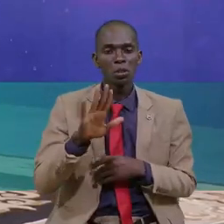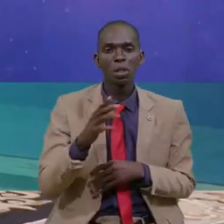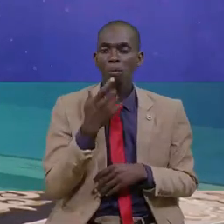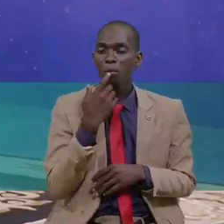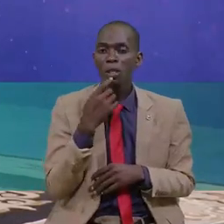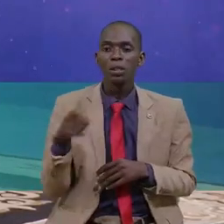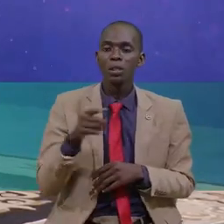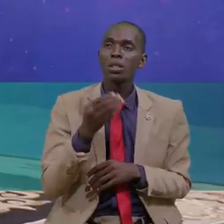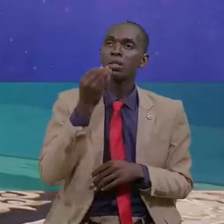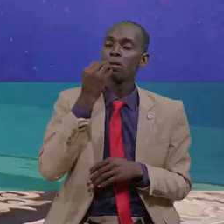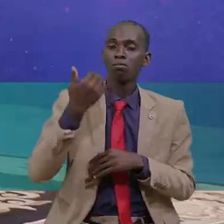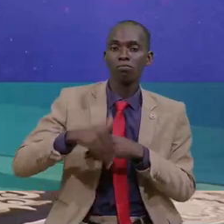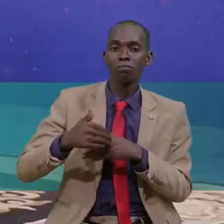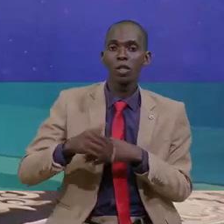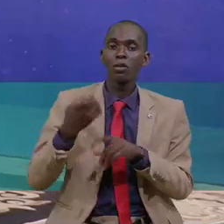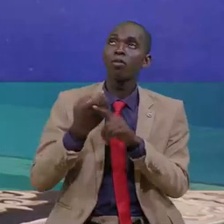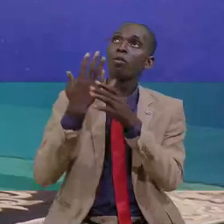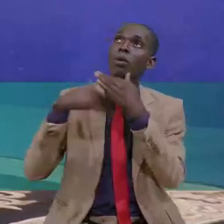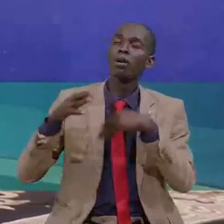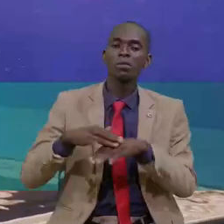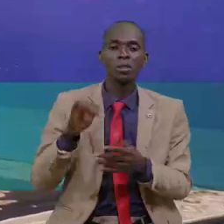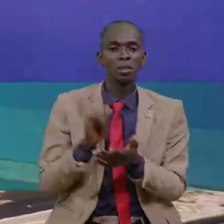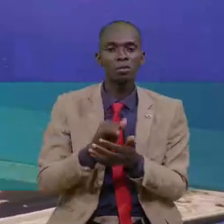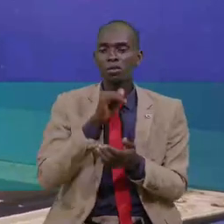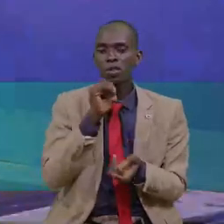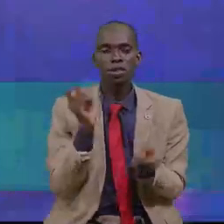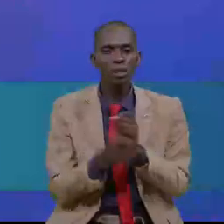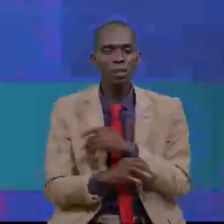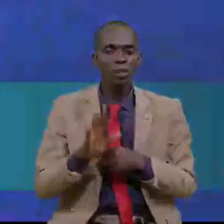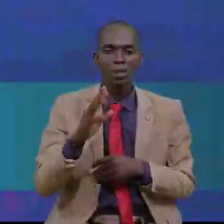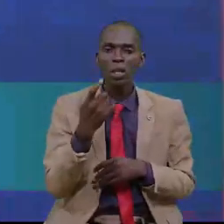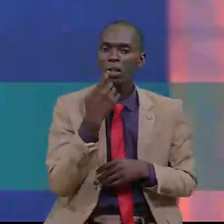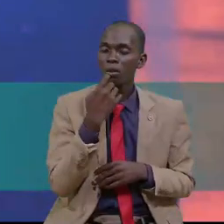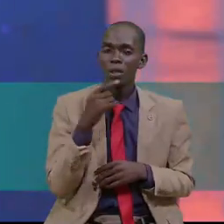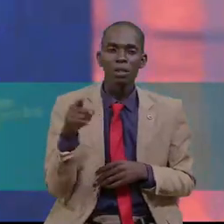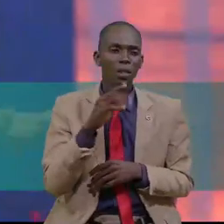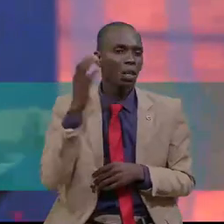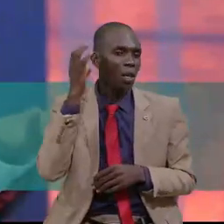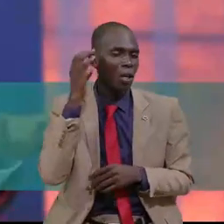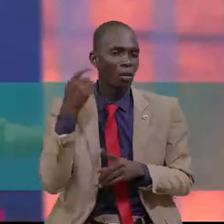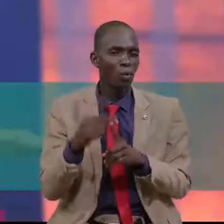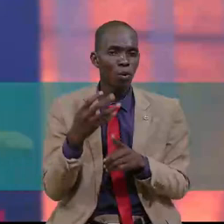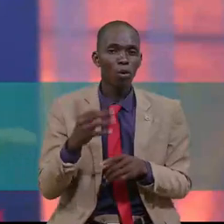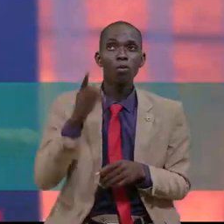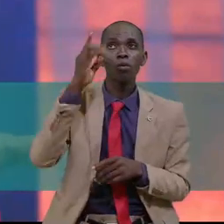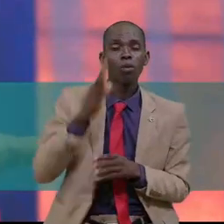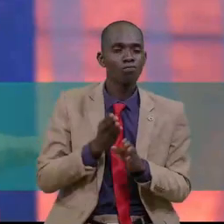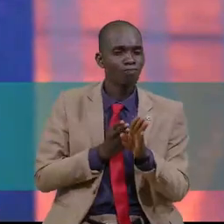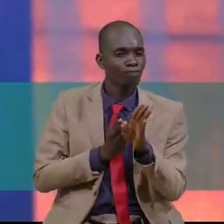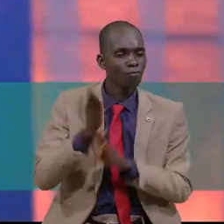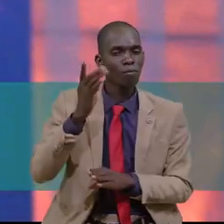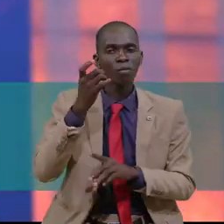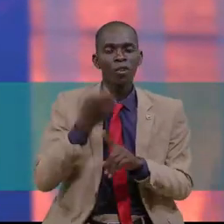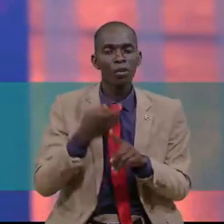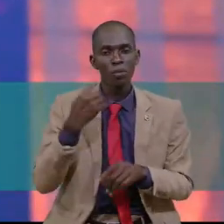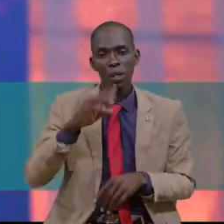la main du ciel, ça n'a pas changé leur langue. Et ils ont écouté la parole de Dieu directement